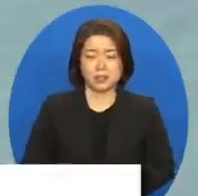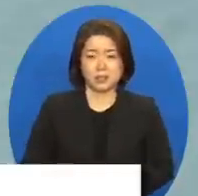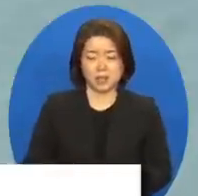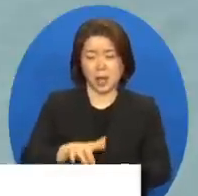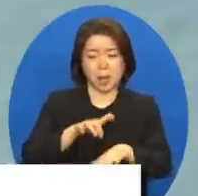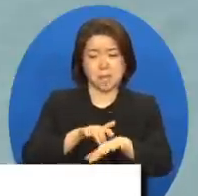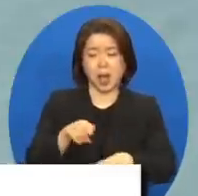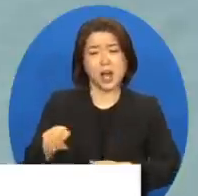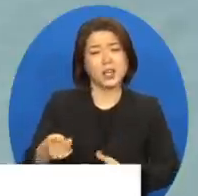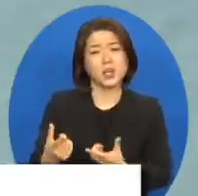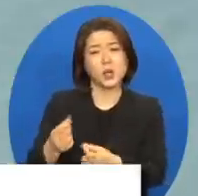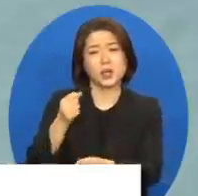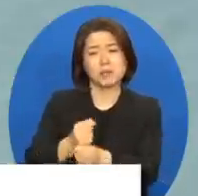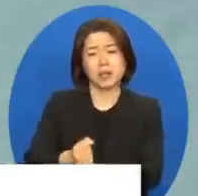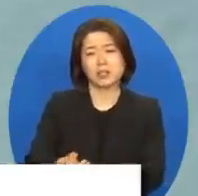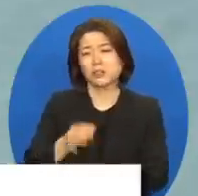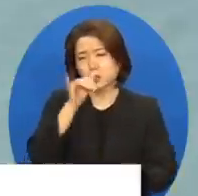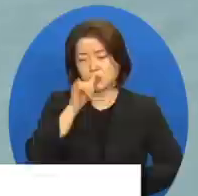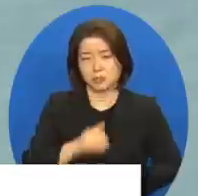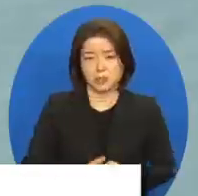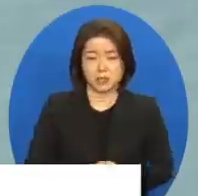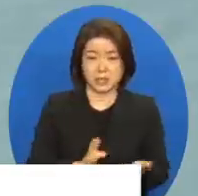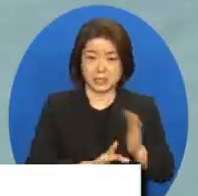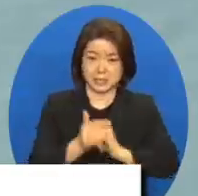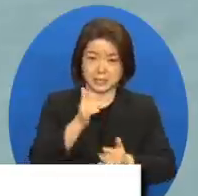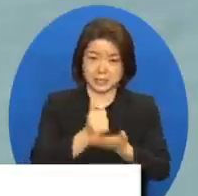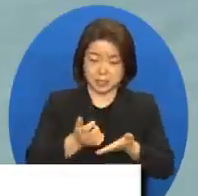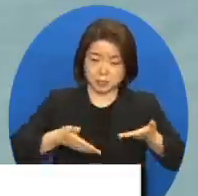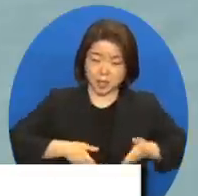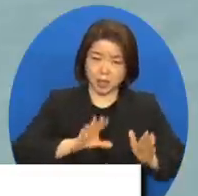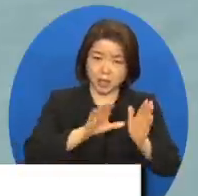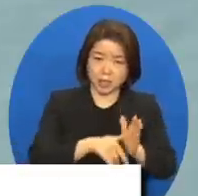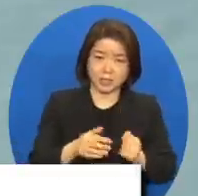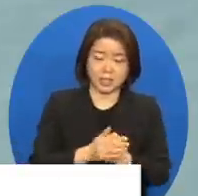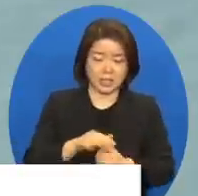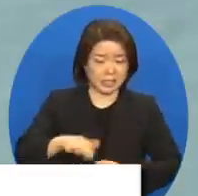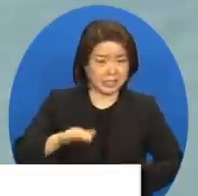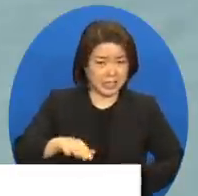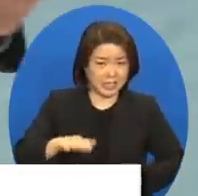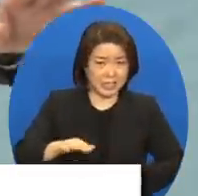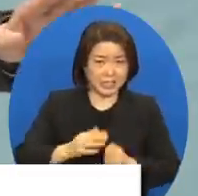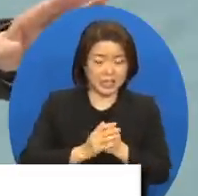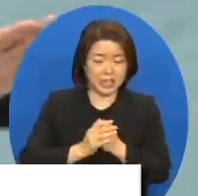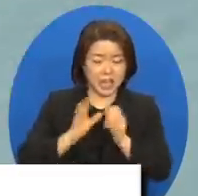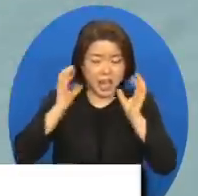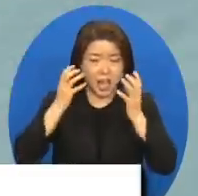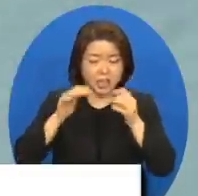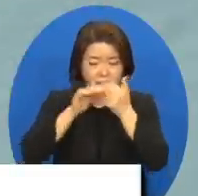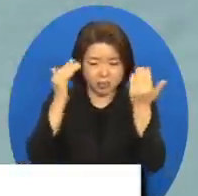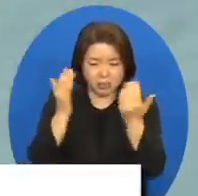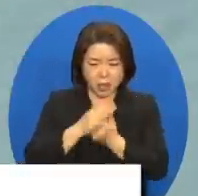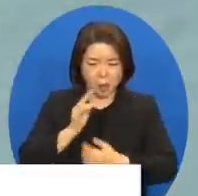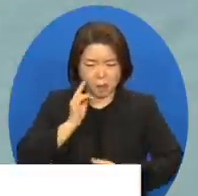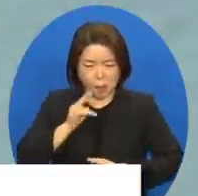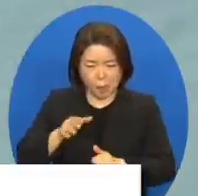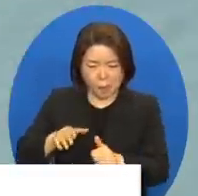마귀가 그렇게 했습니다. 예수님 태어날 때 그 어린 유아들 다 끔찍이 다